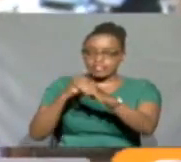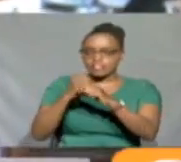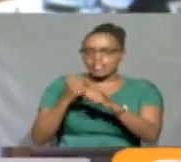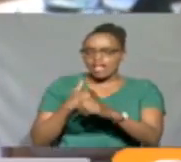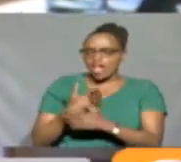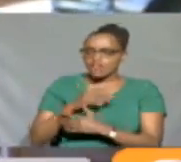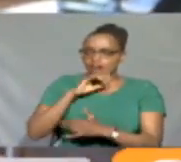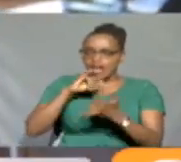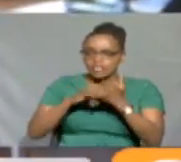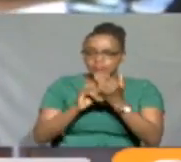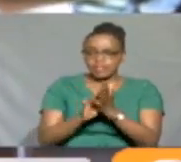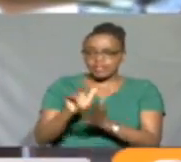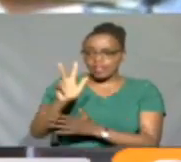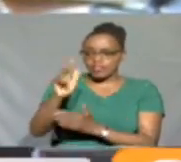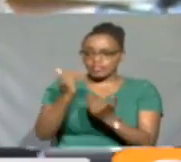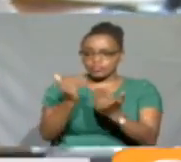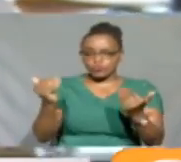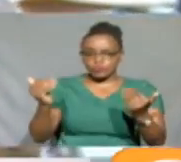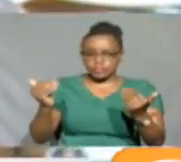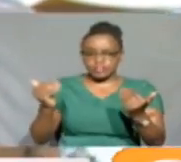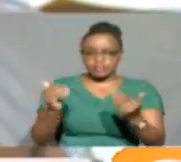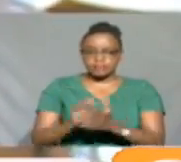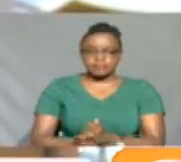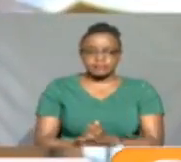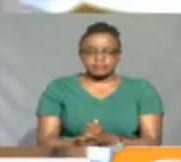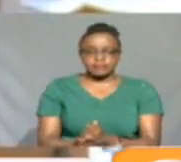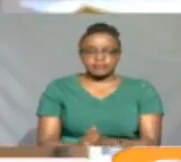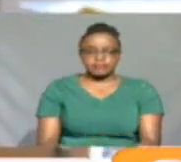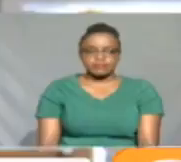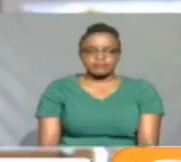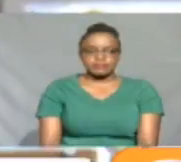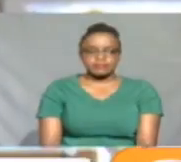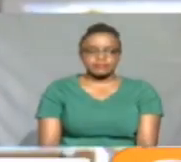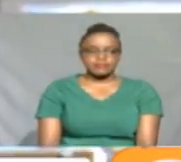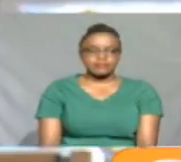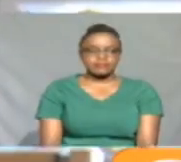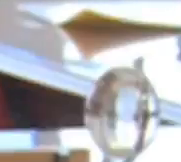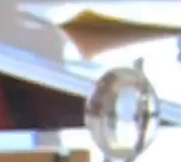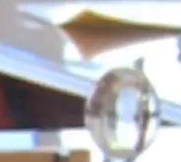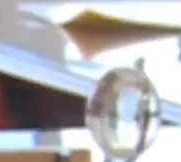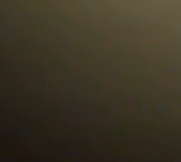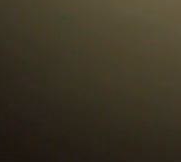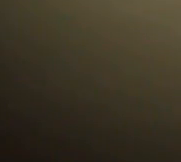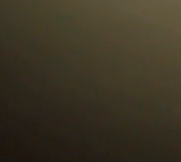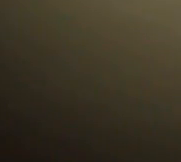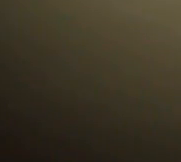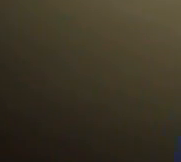amewaacha mume na watoto watatu. Mashirima Kapombe, Runinga Citizen.